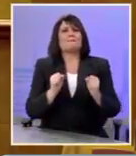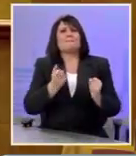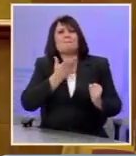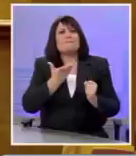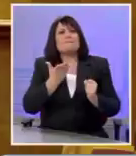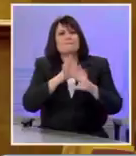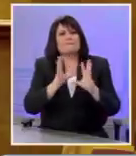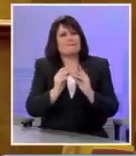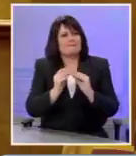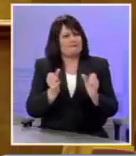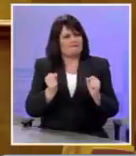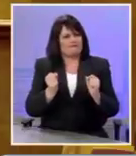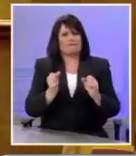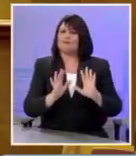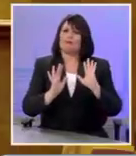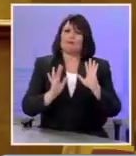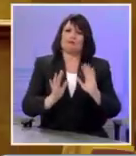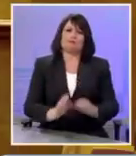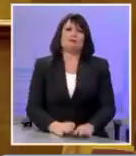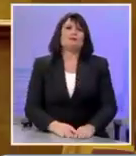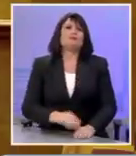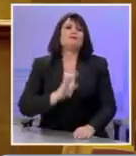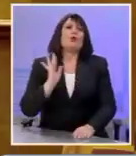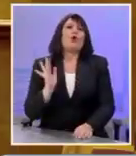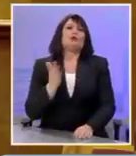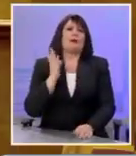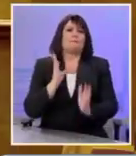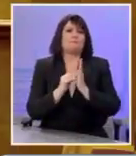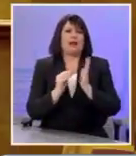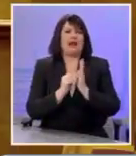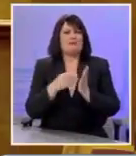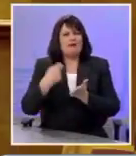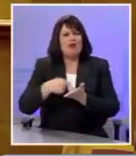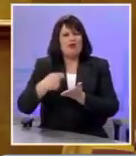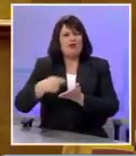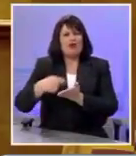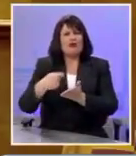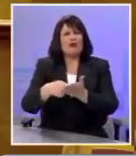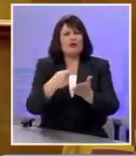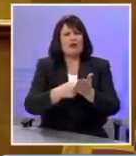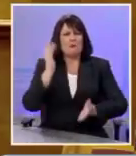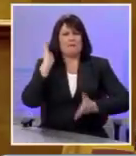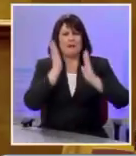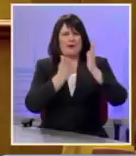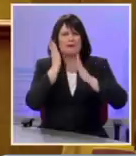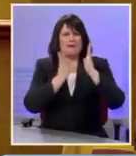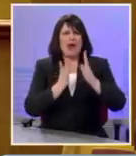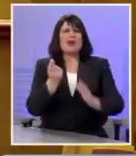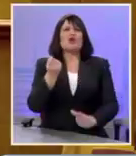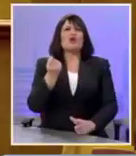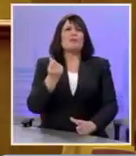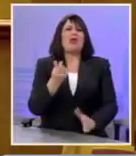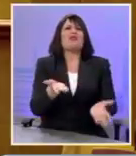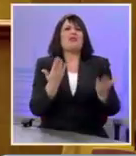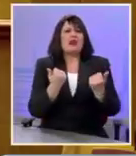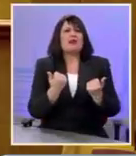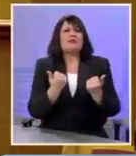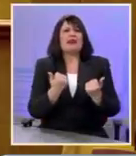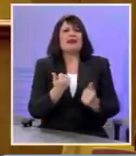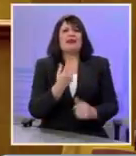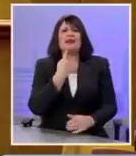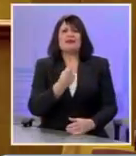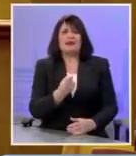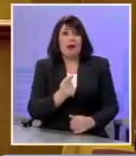δαπανών. Όμως, όταν σκοτώνεις με φόρους και εισφορές την οικονομία, δεν μπορείς να παριστάνεις